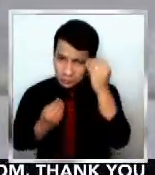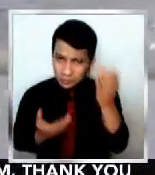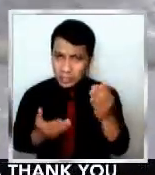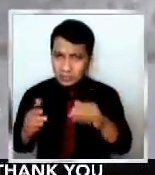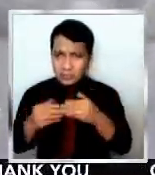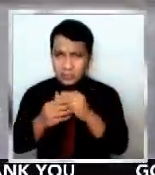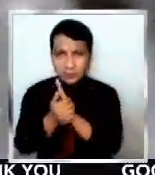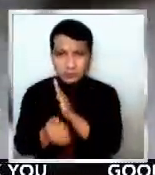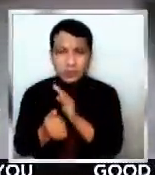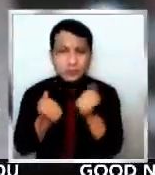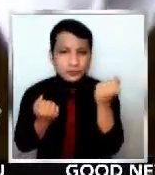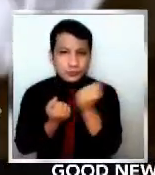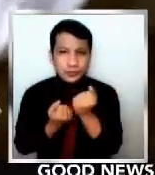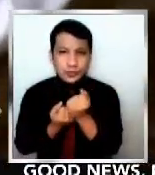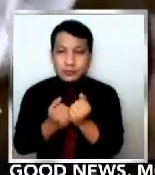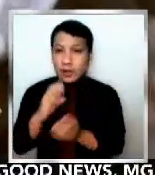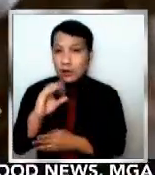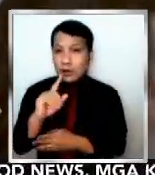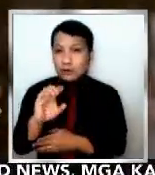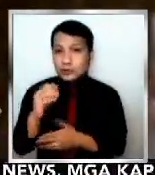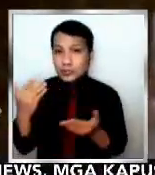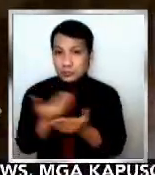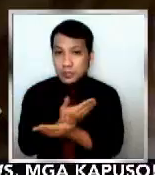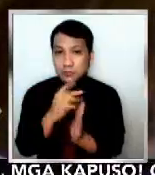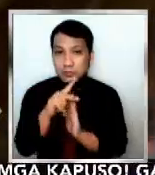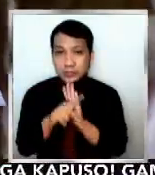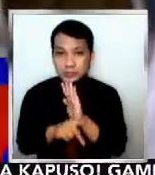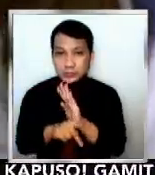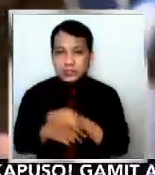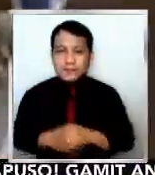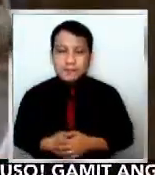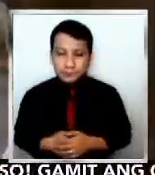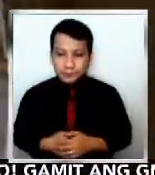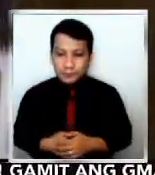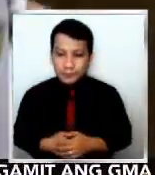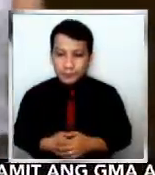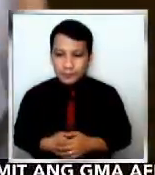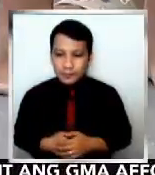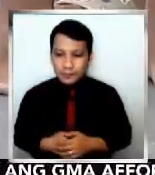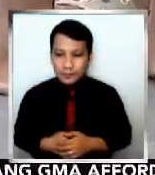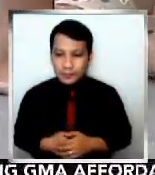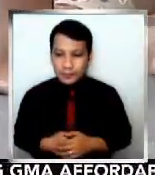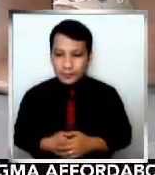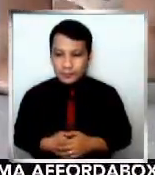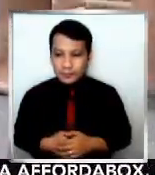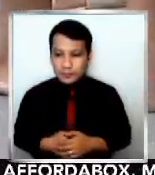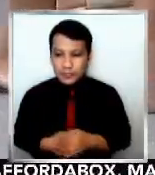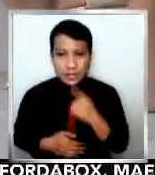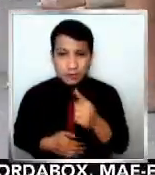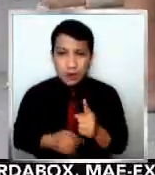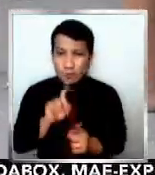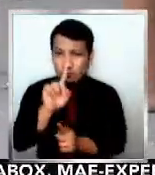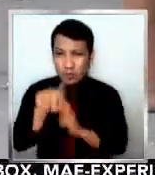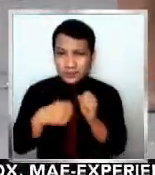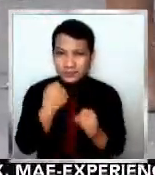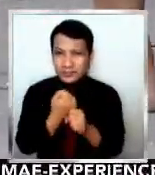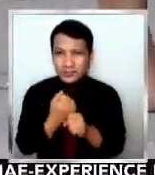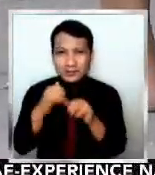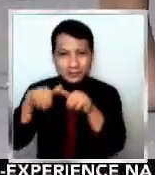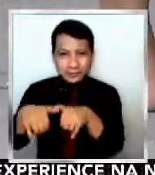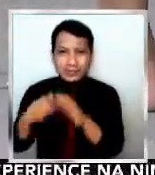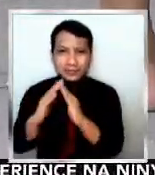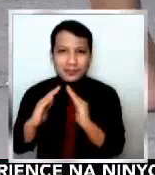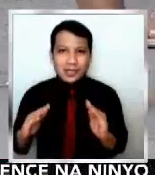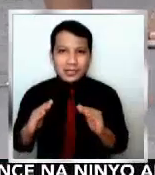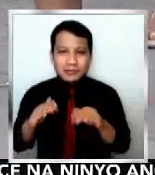naman ng Octa Research ang bagong polisiya. Naintindihan natin na, you know, more than one year na nakakulong mga ibang bata. At kailangan